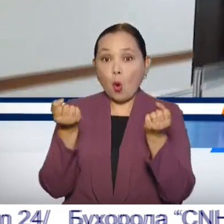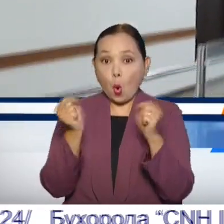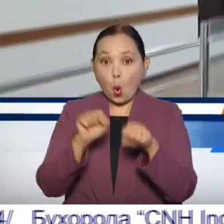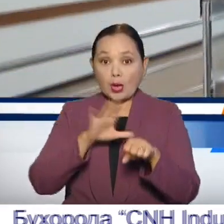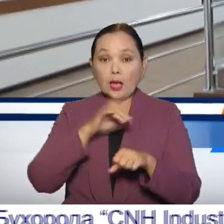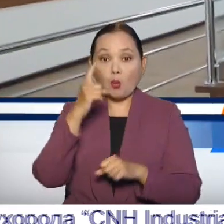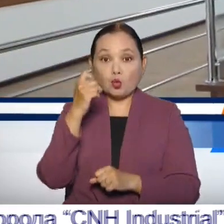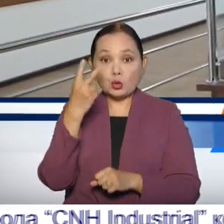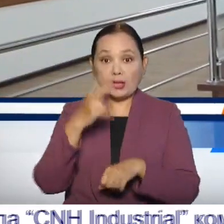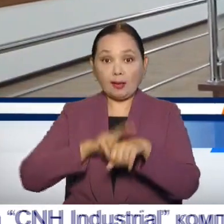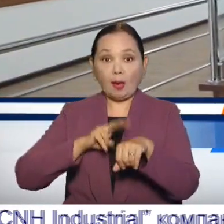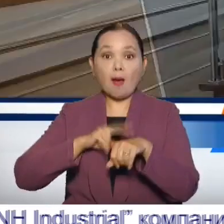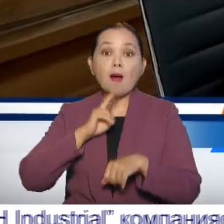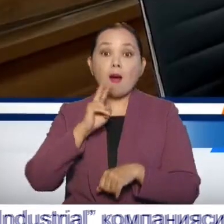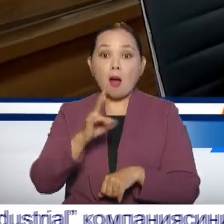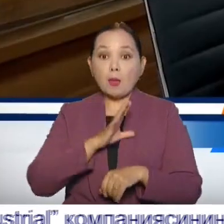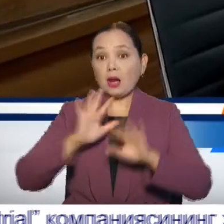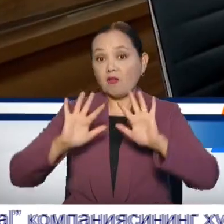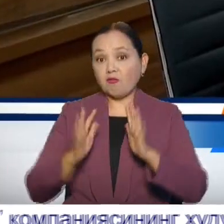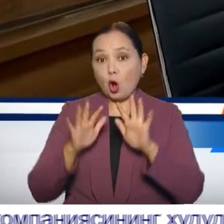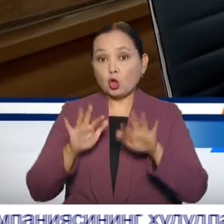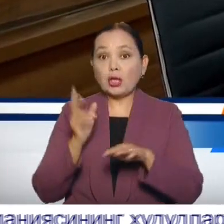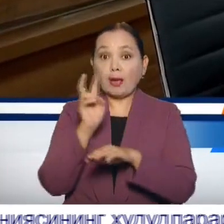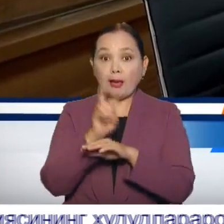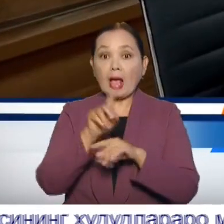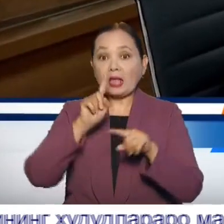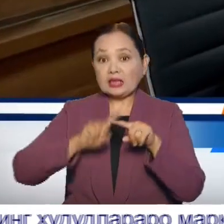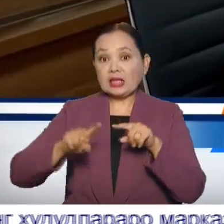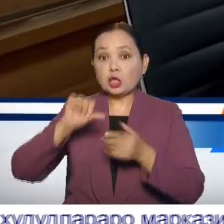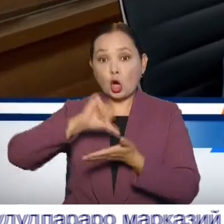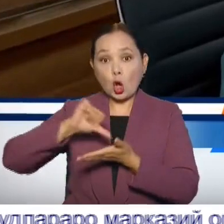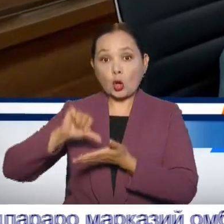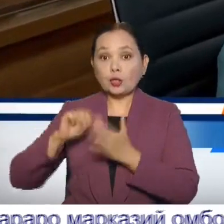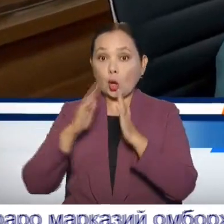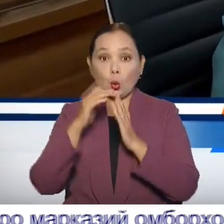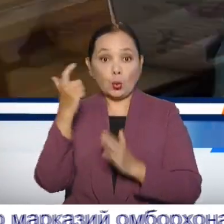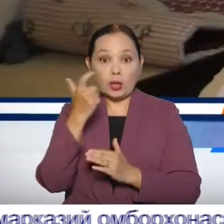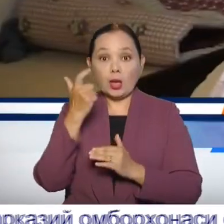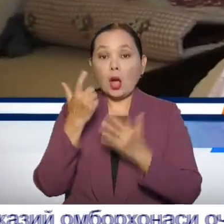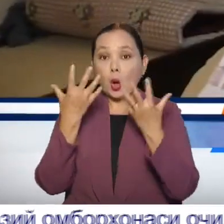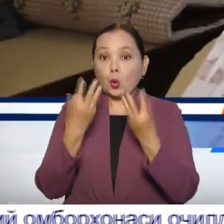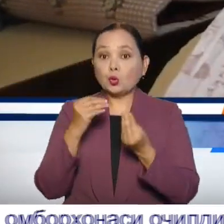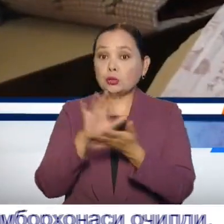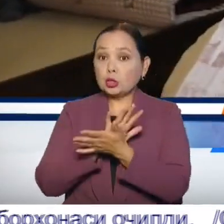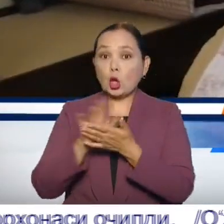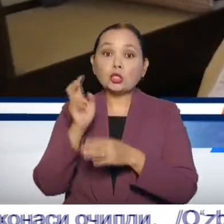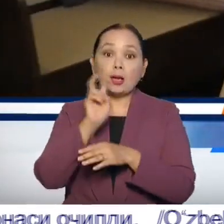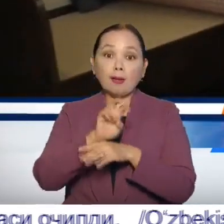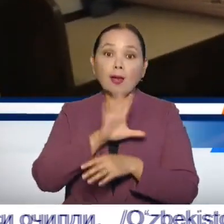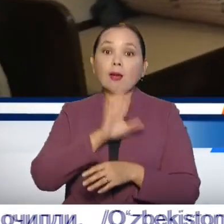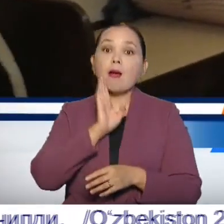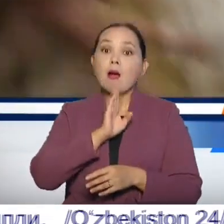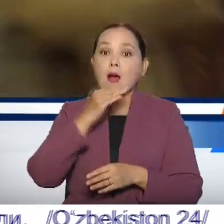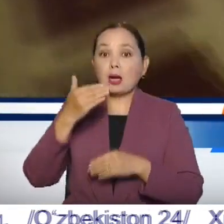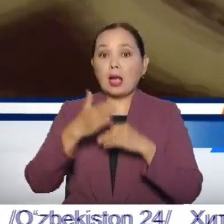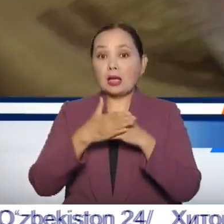102 raqamiga xabar berilgan. Voqea joyiga yetib borgan tezkor xodimlarga uy egasi kunduzi uyni tozalashga kelgan ayol